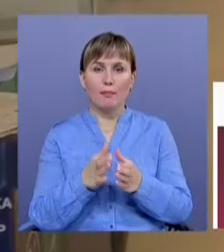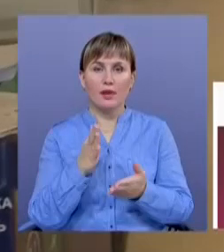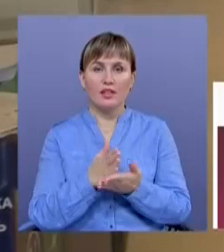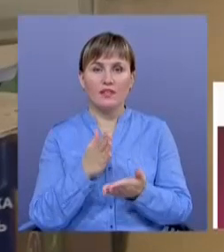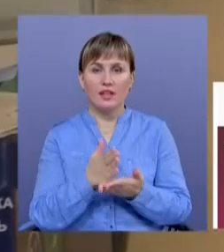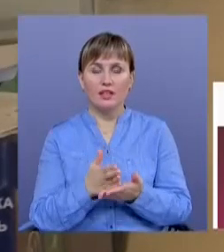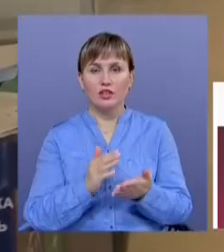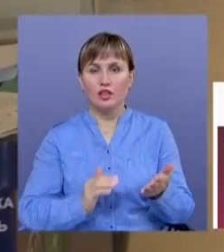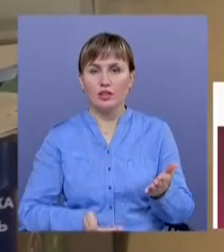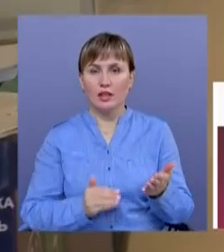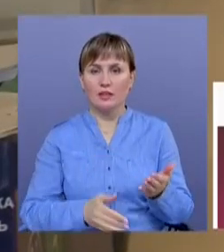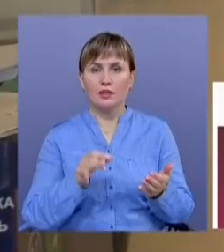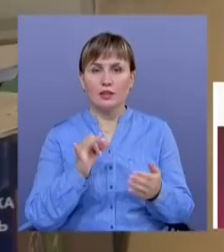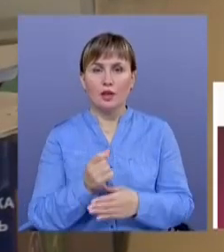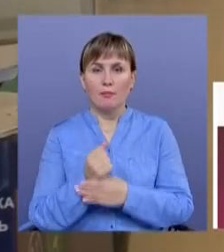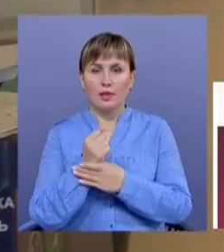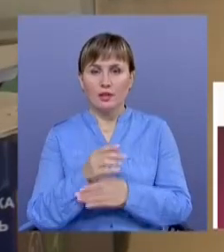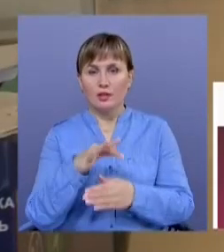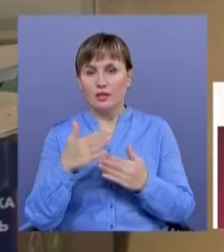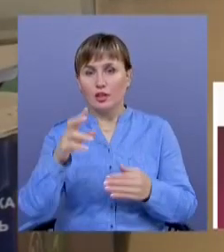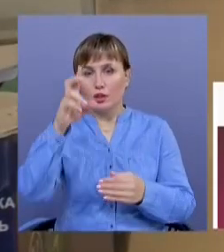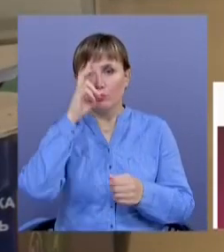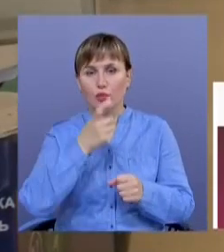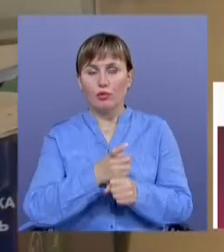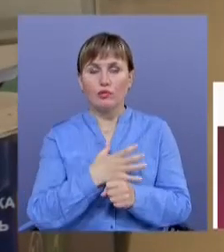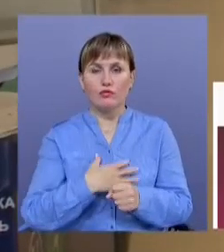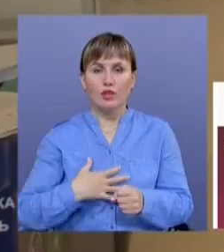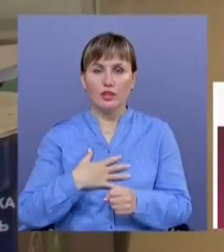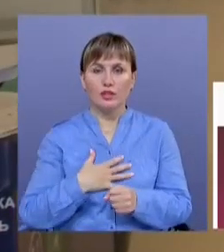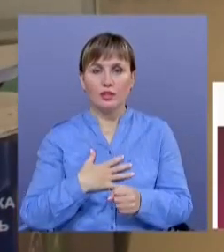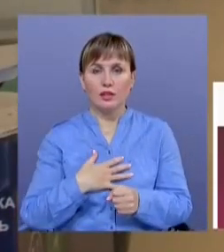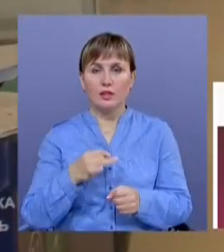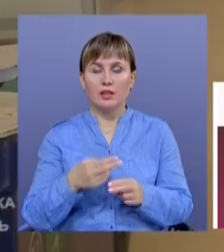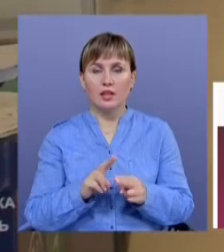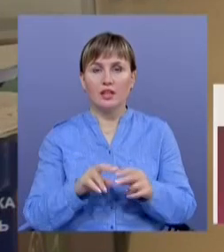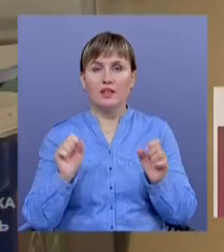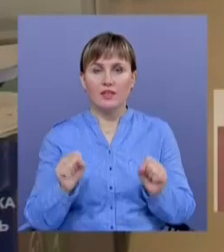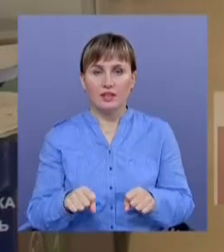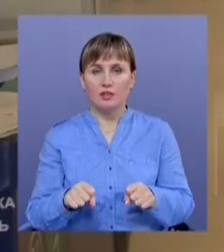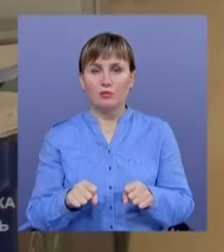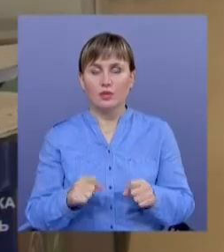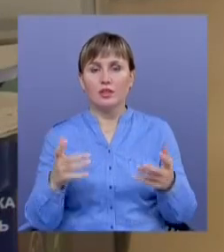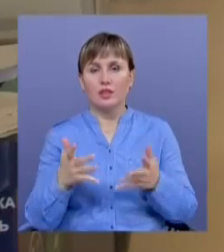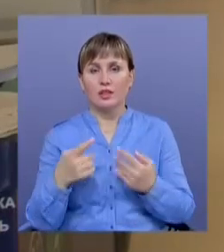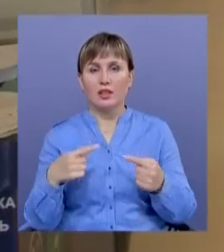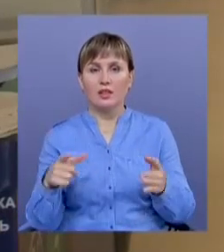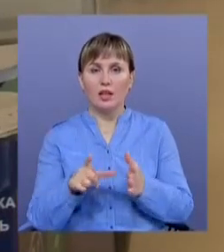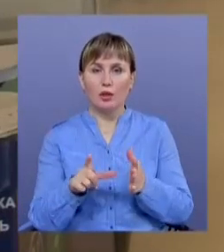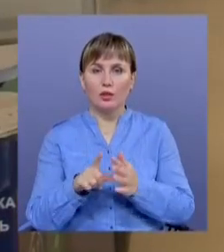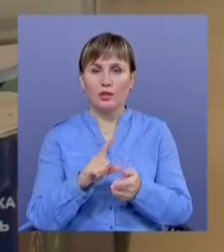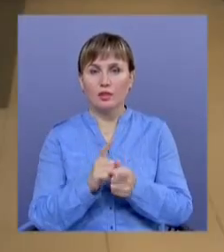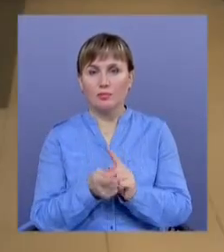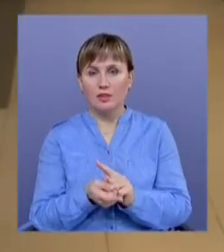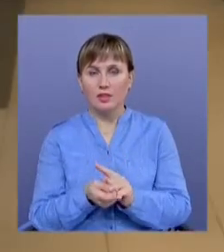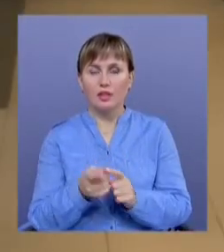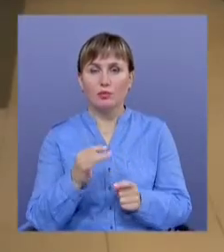является частной, и поддержка со стороны государства очень важна. То есть это возможность каких-то, возможно, налоговых изменений,